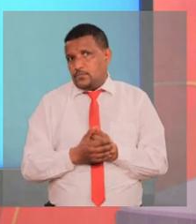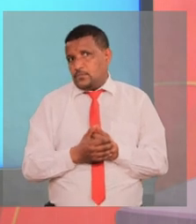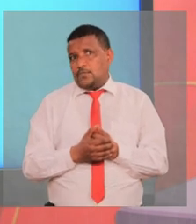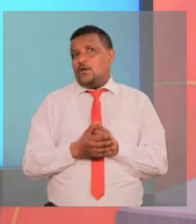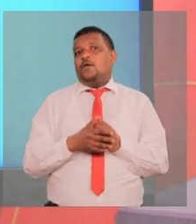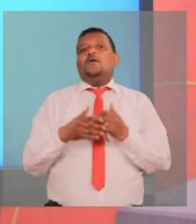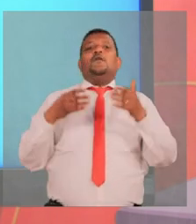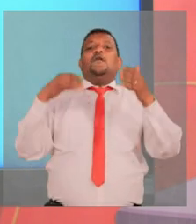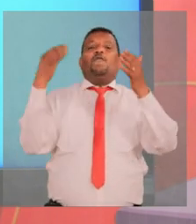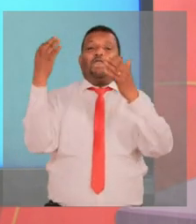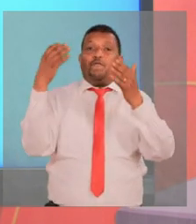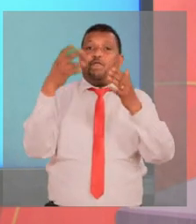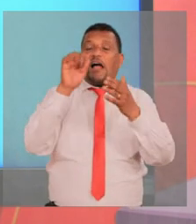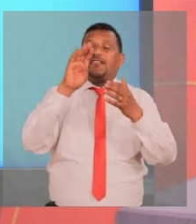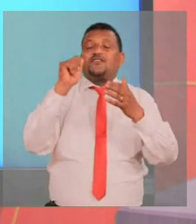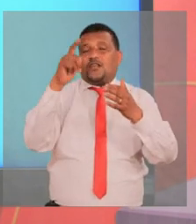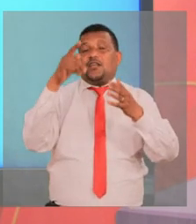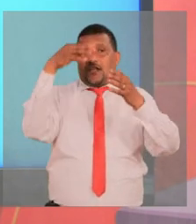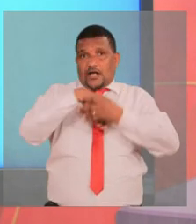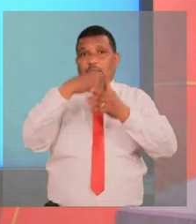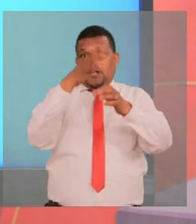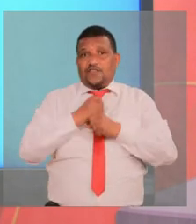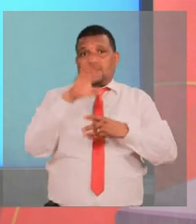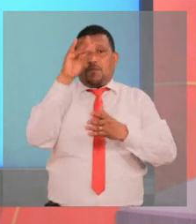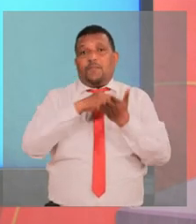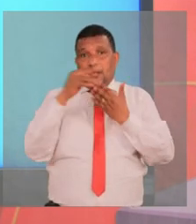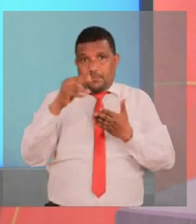if you liked The Video